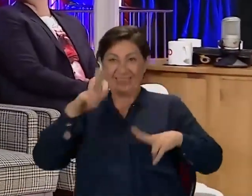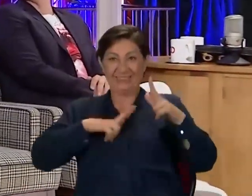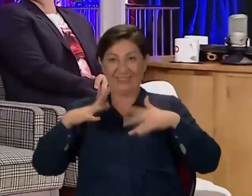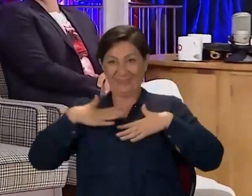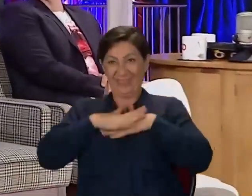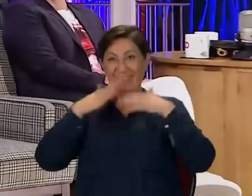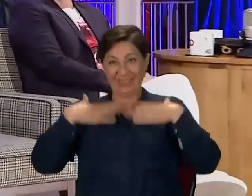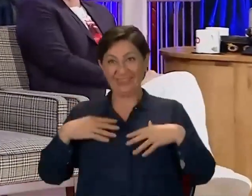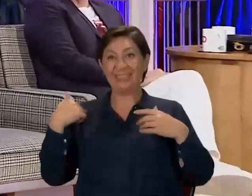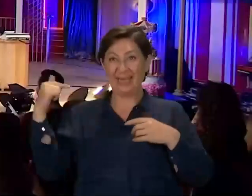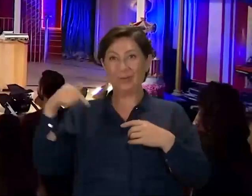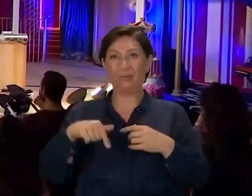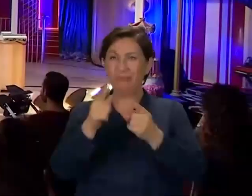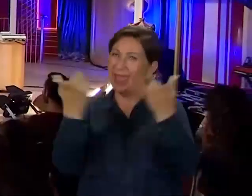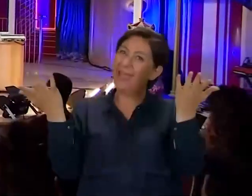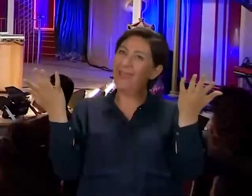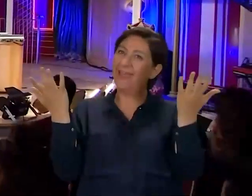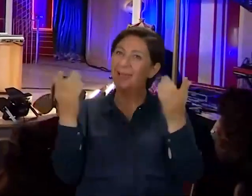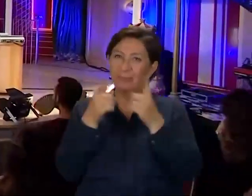giyip geliyorum. Bu ne ya?